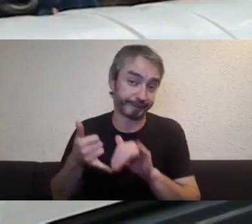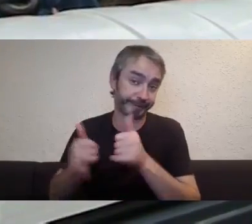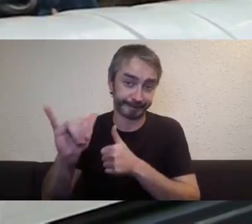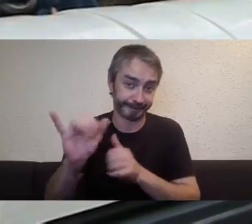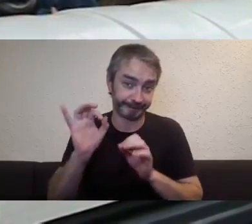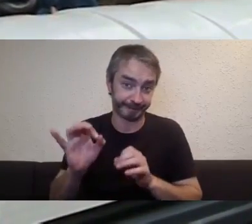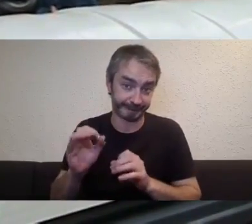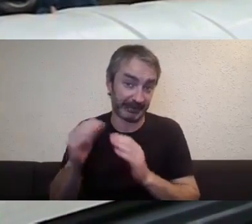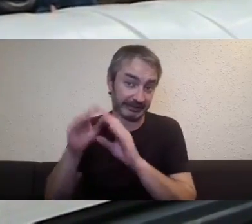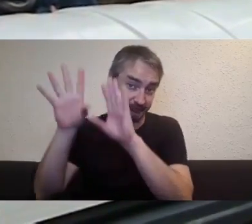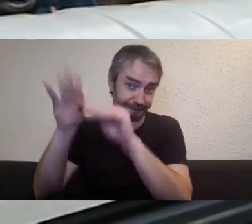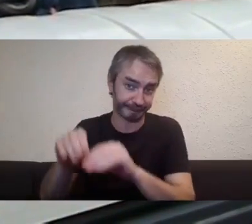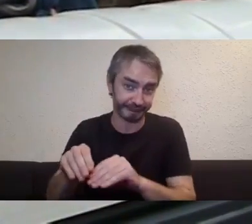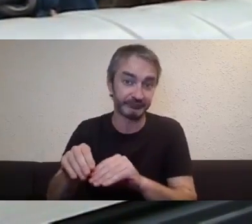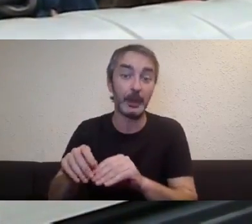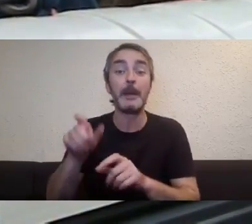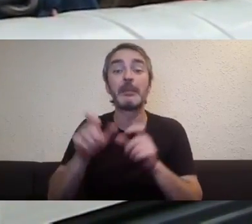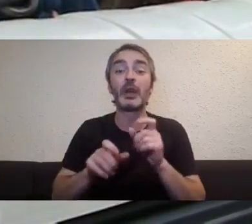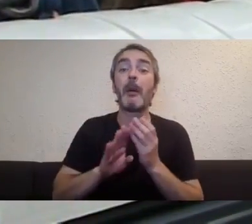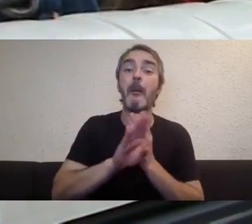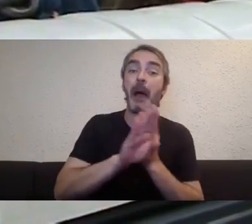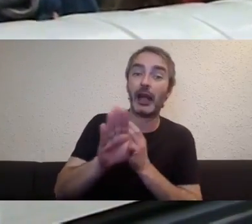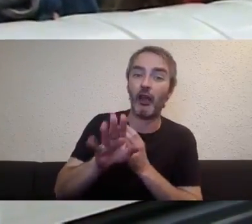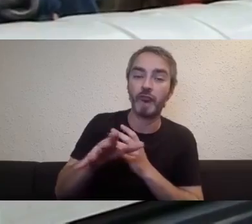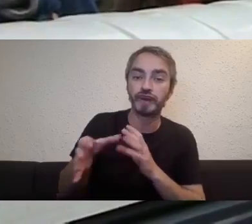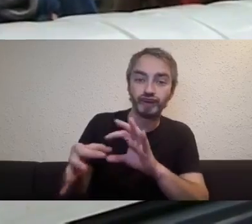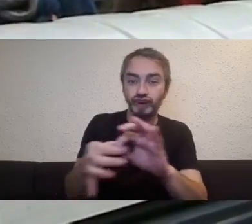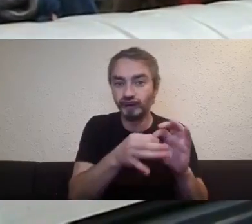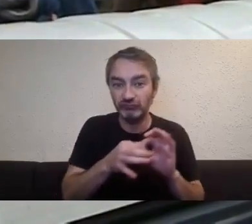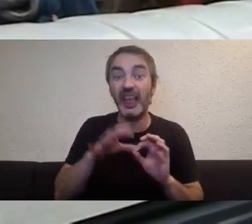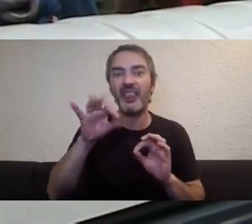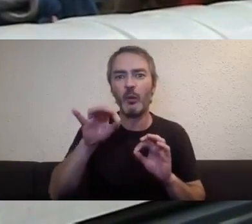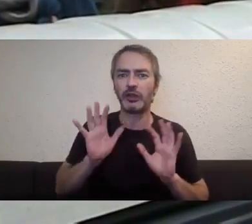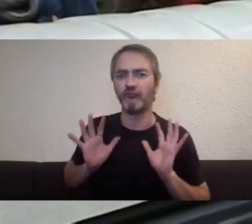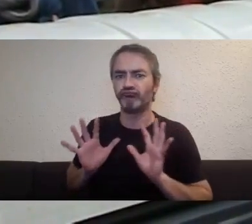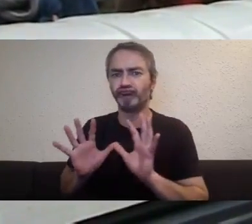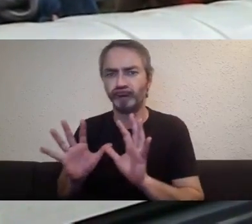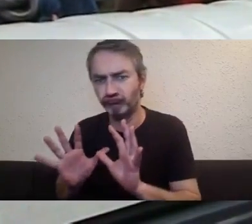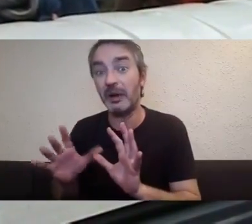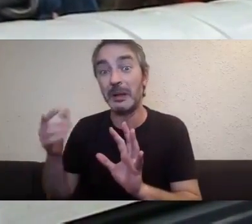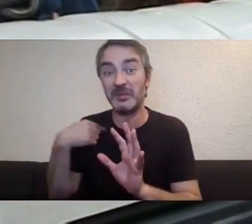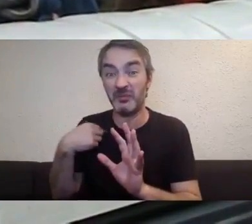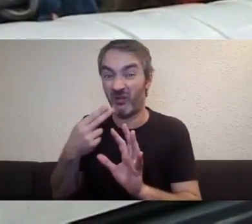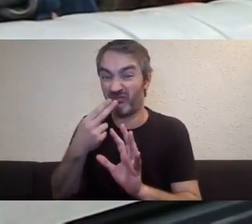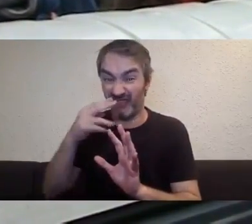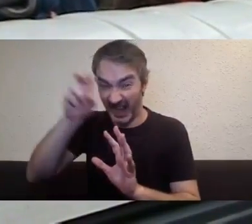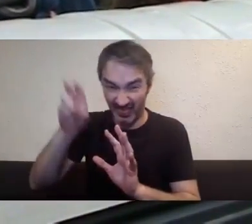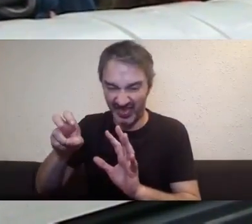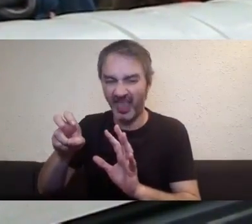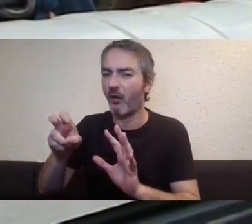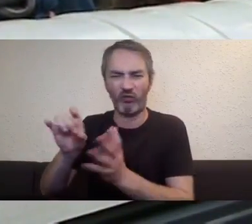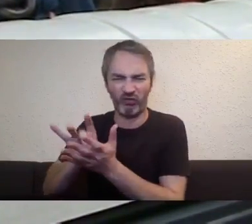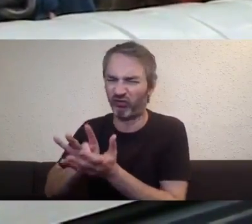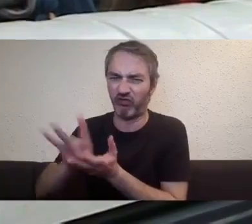amb el desallotjament a la pràctica de la casa. Ens van ajuntar gent del barri i gent d'altres barris, un grup de 50, i vam anar allà i els vam fer fora de la